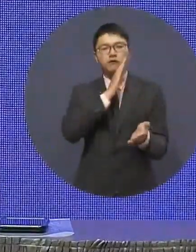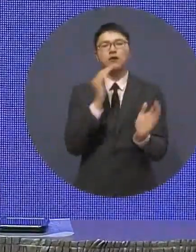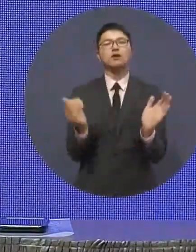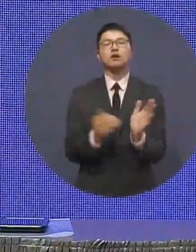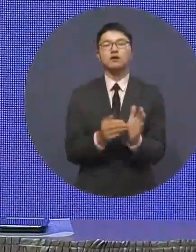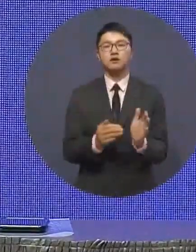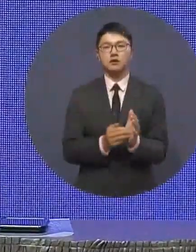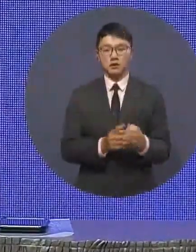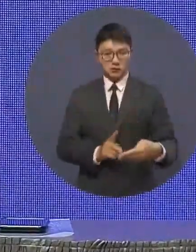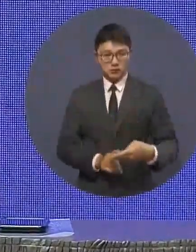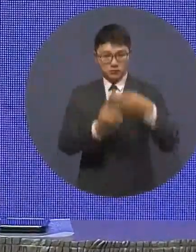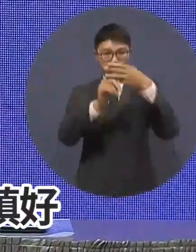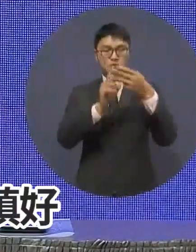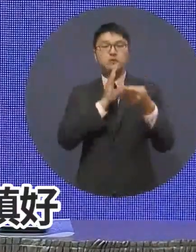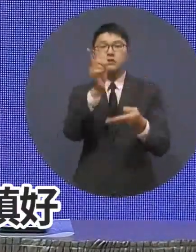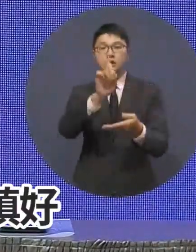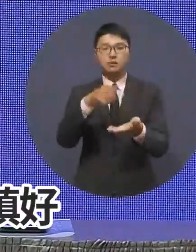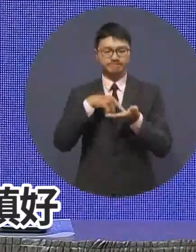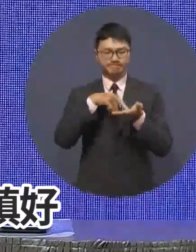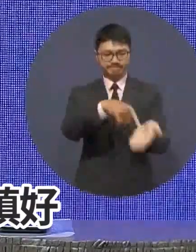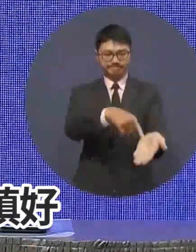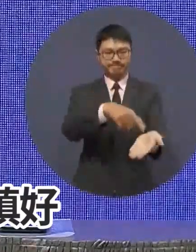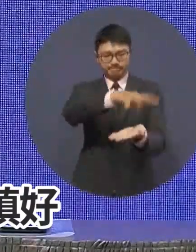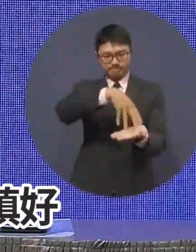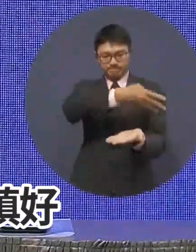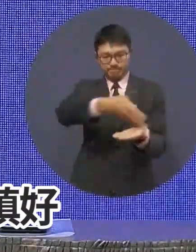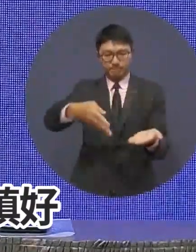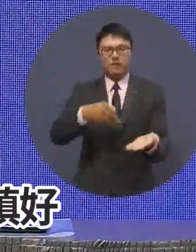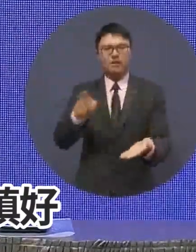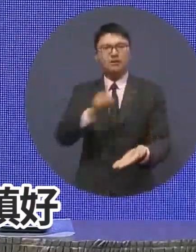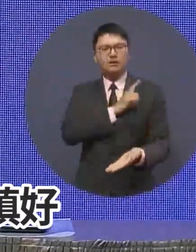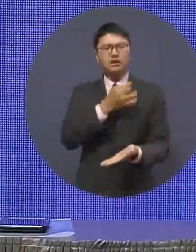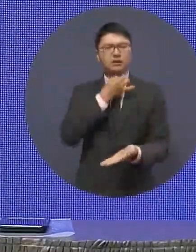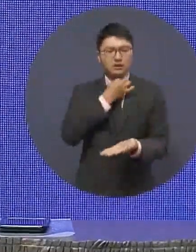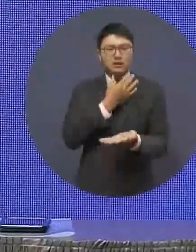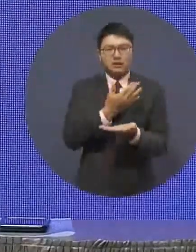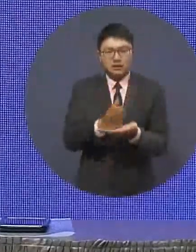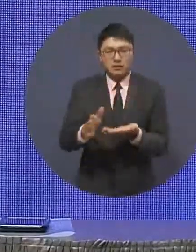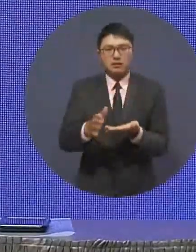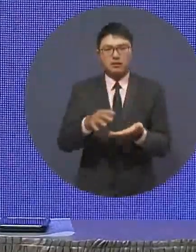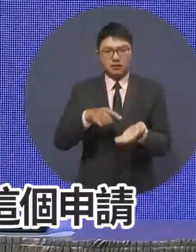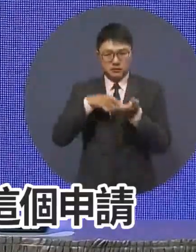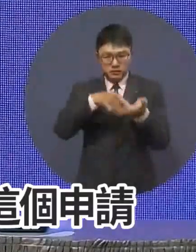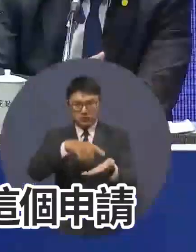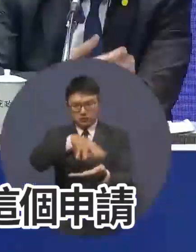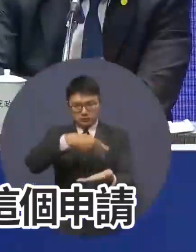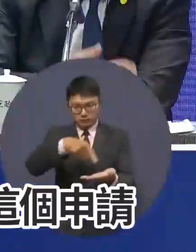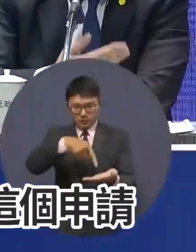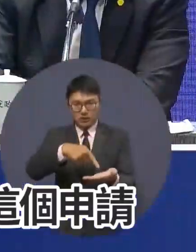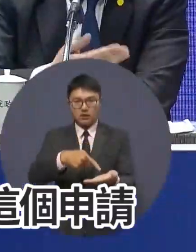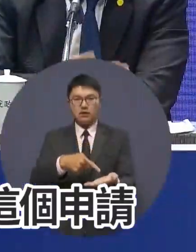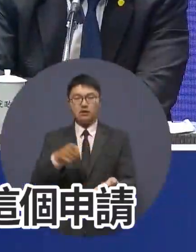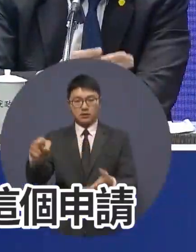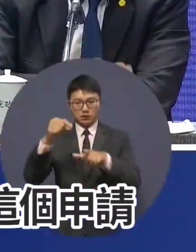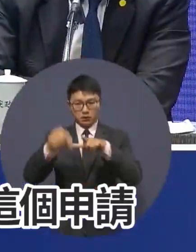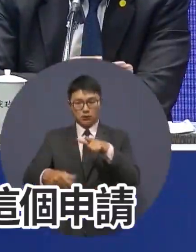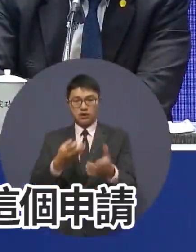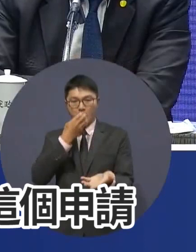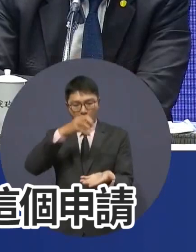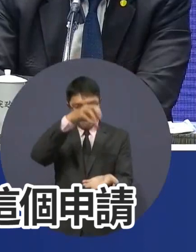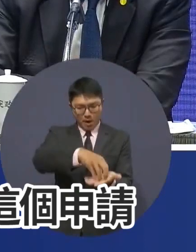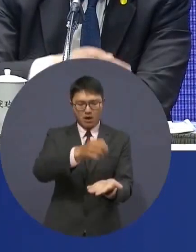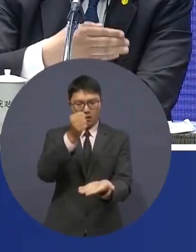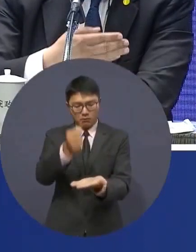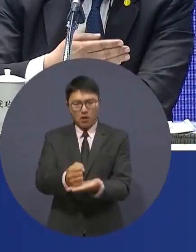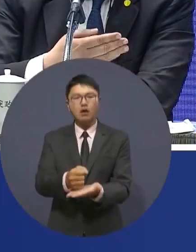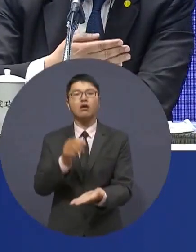关键的是申请书，就是你要把你的纾困申请书填好，而这要用印，这要大小章证明你真的有要做这个申